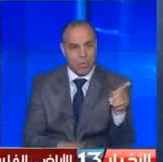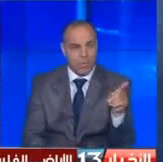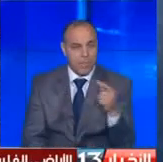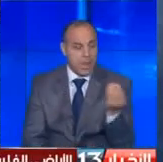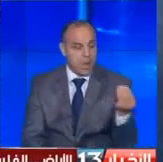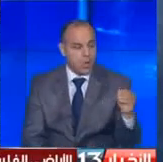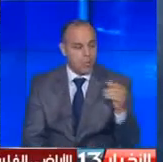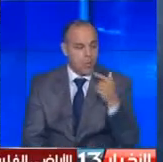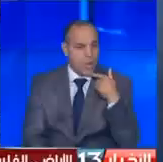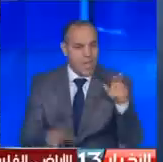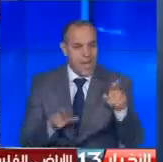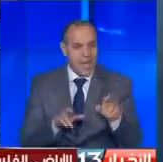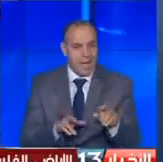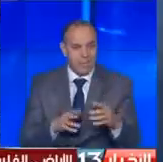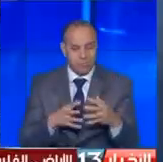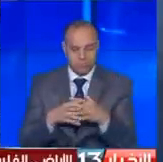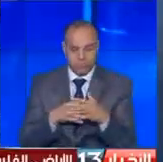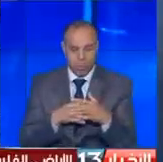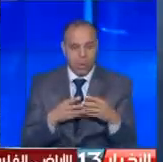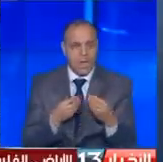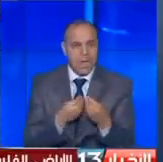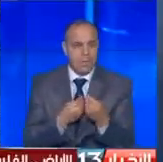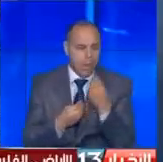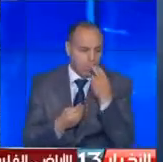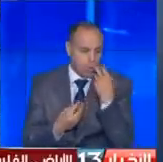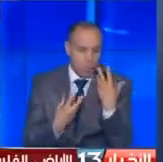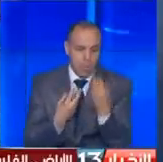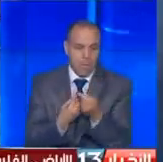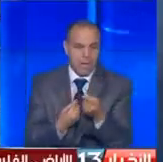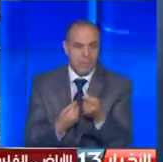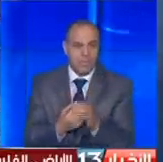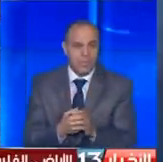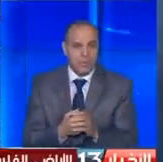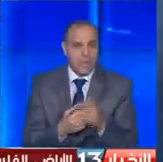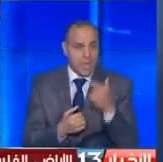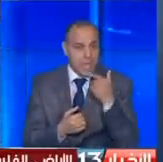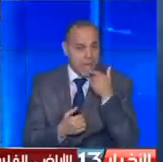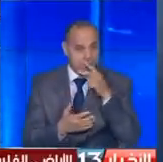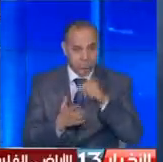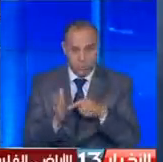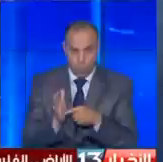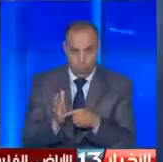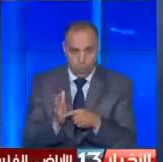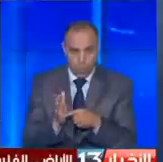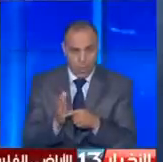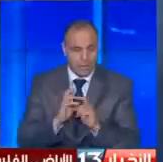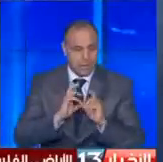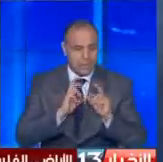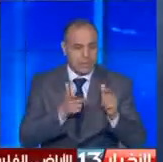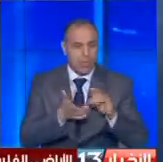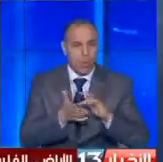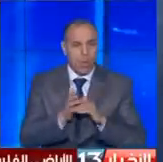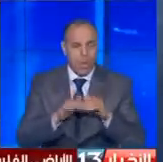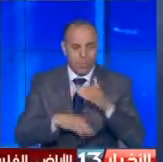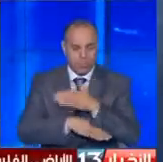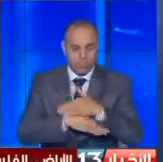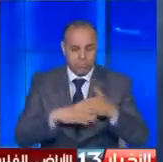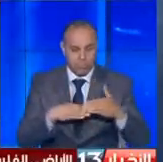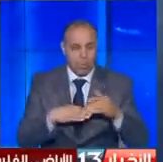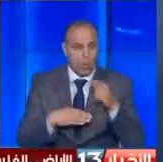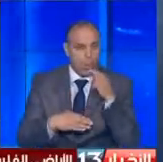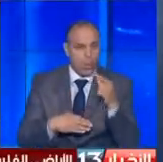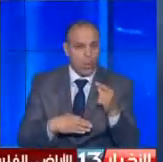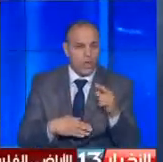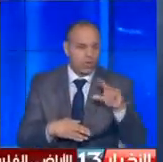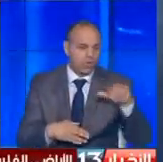إضافة إلى إعادة وتوحيد هيكلة الأجهزة الأمنية. كما سيشمل هذا الاتفاق تسليم كل معابر غزة في مدى